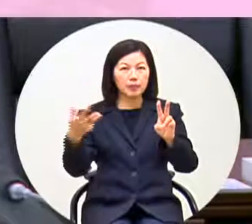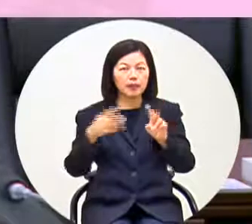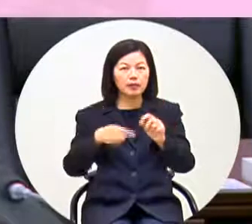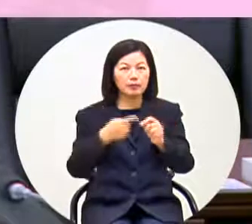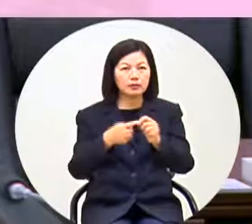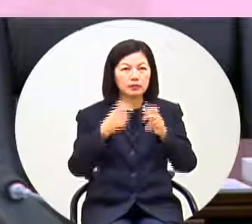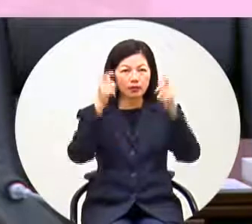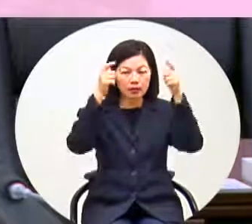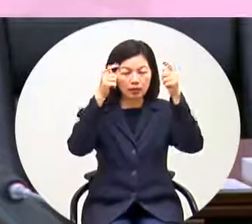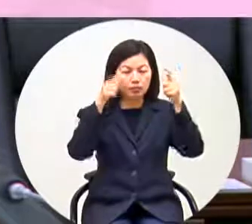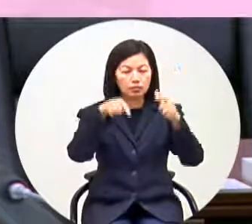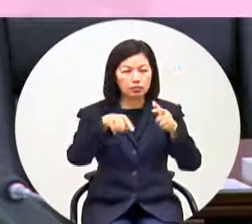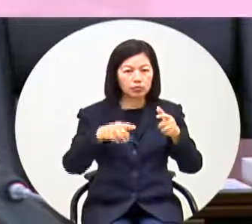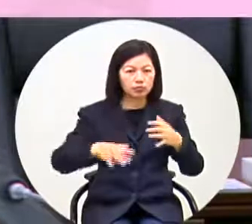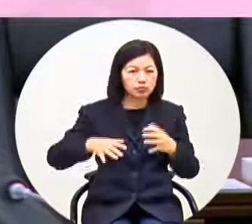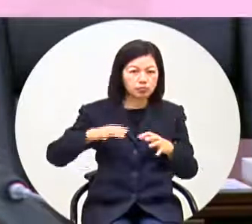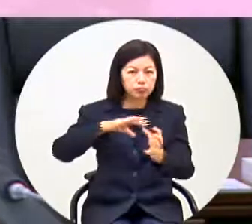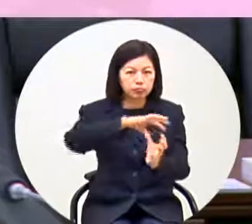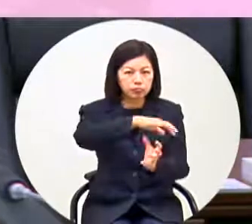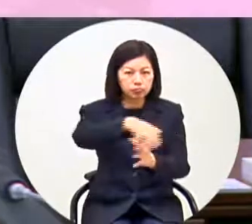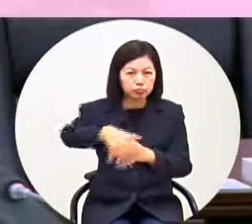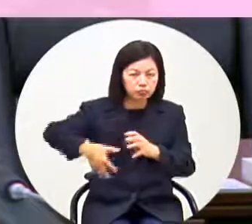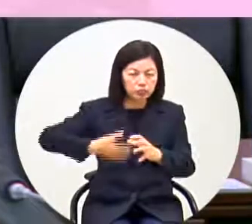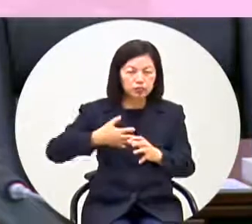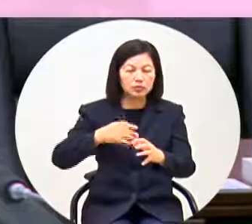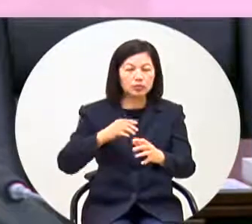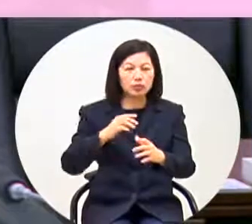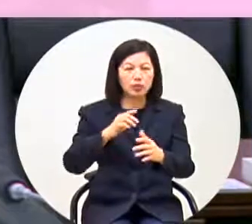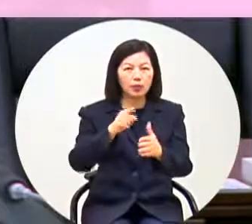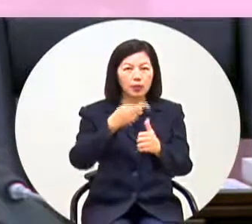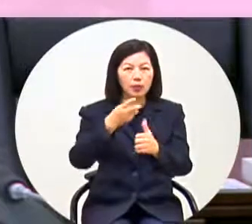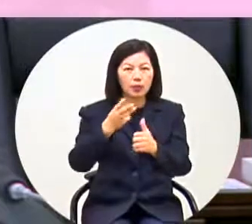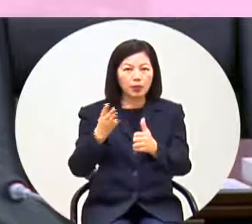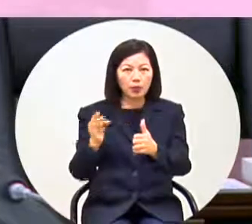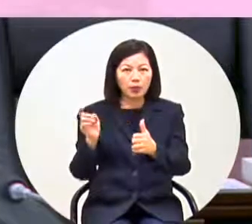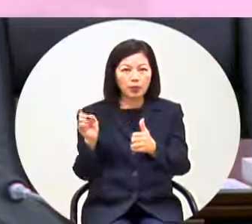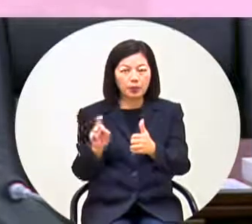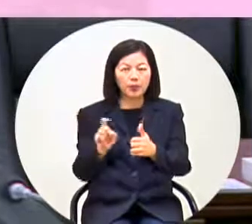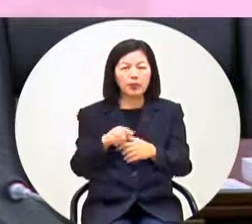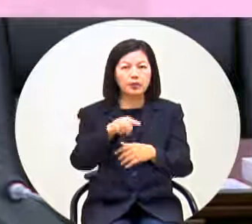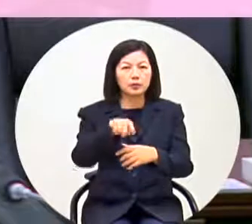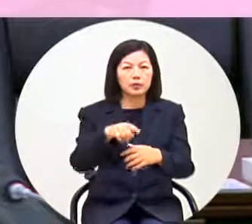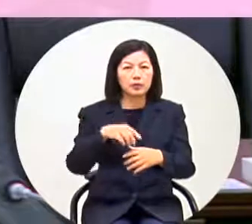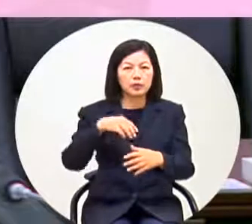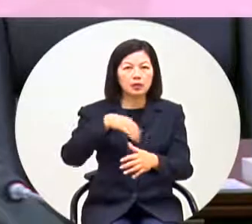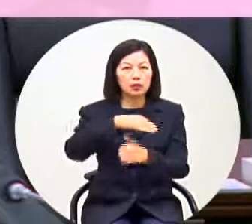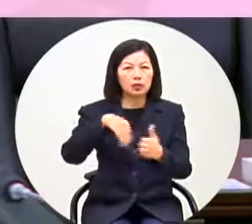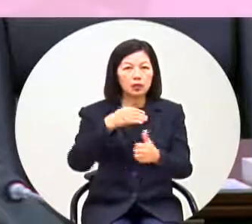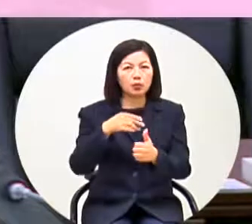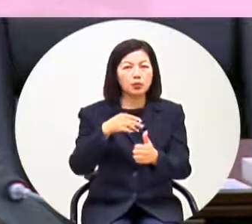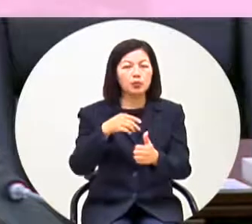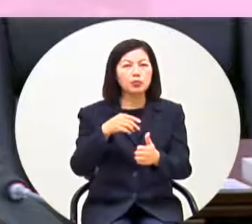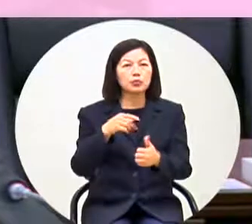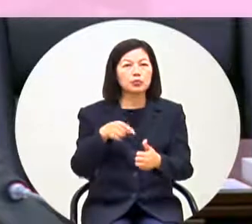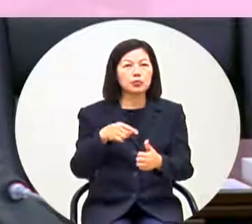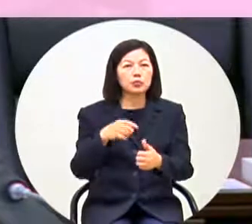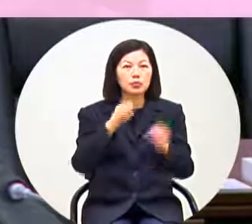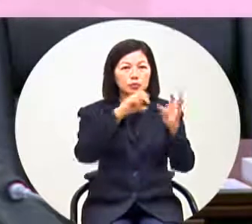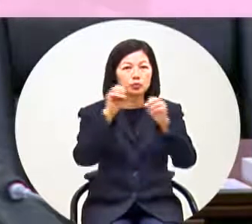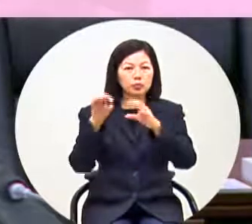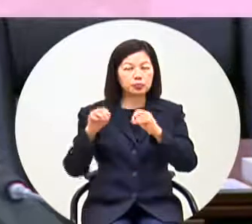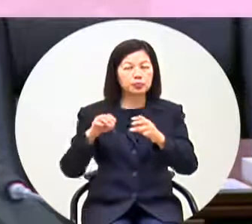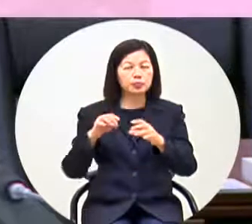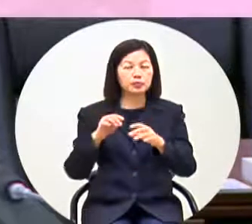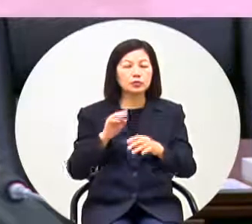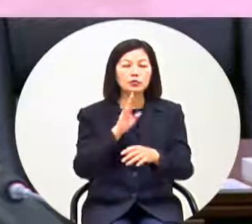球十大最佳旅游城市，这个孤独星球是我们的背包客哈